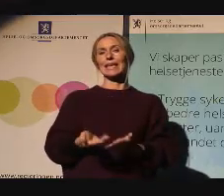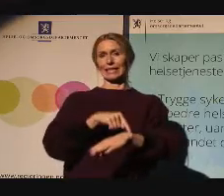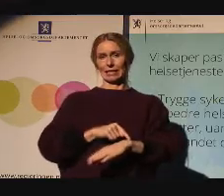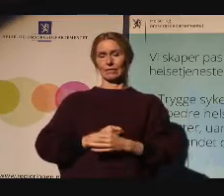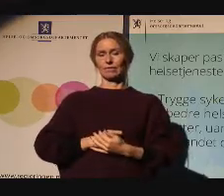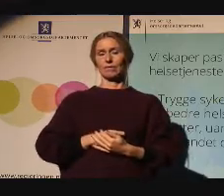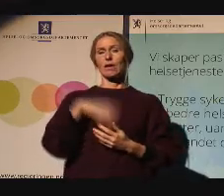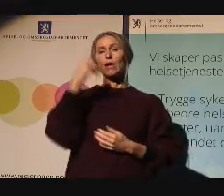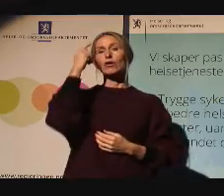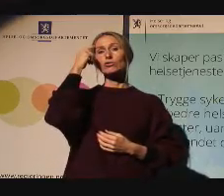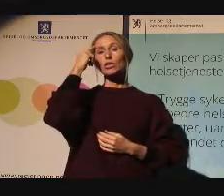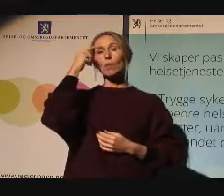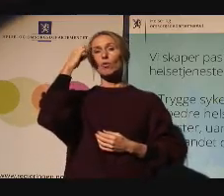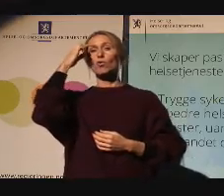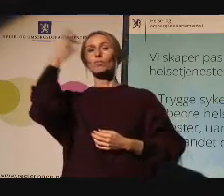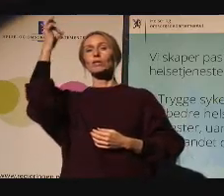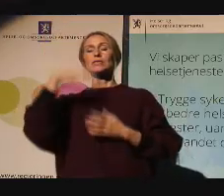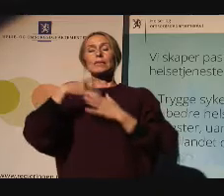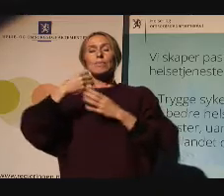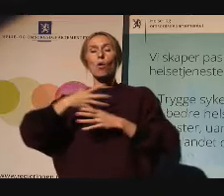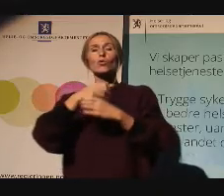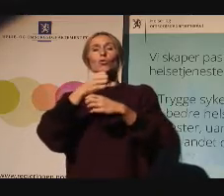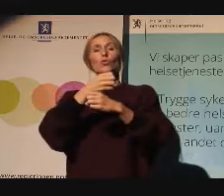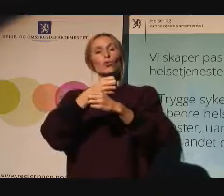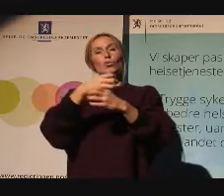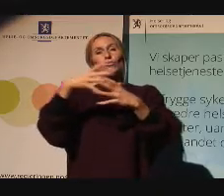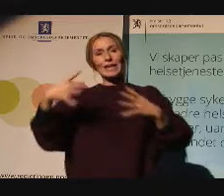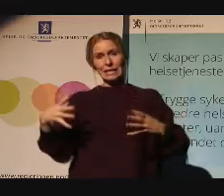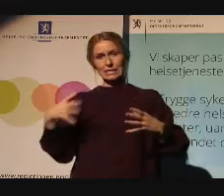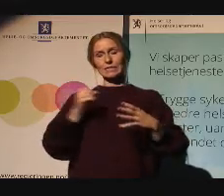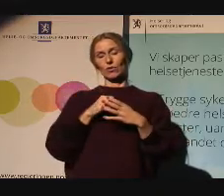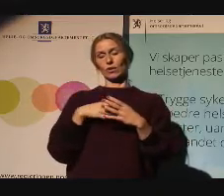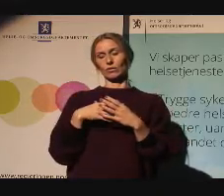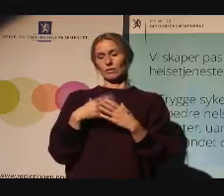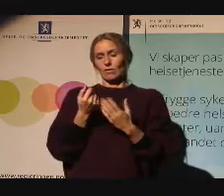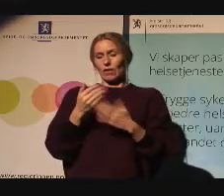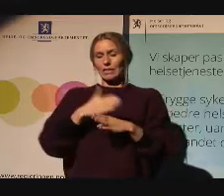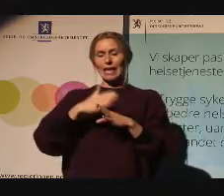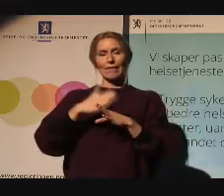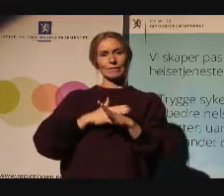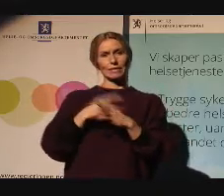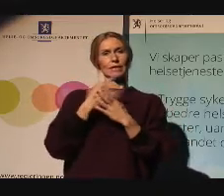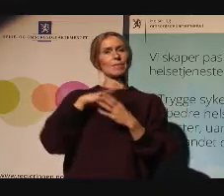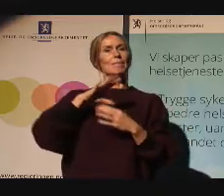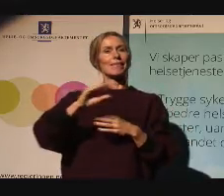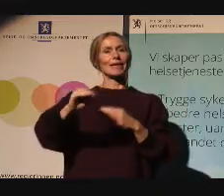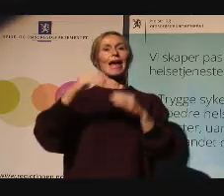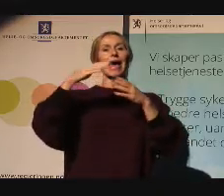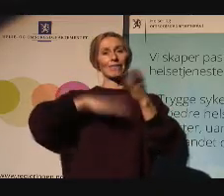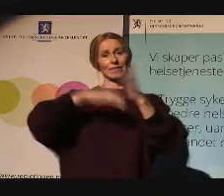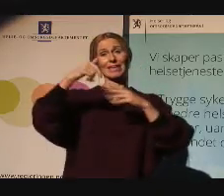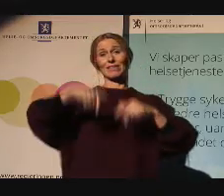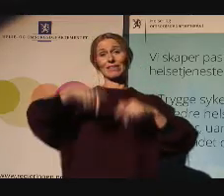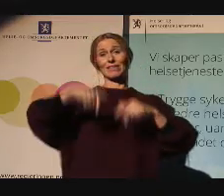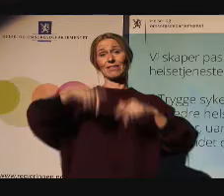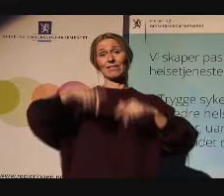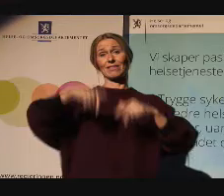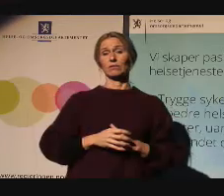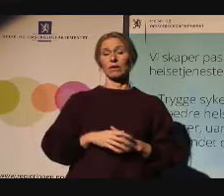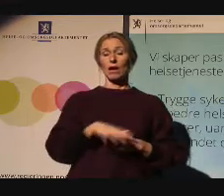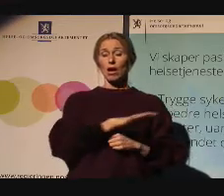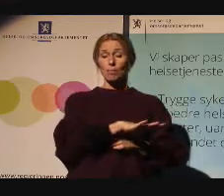og kompetanse, ja, den må utvikles for at kvaliteten i tjenesten skal bli enda bedre enn i dag. Og